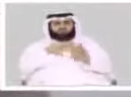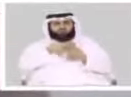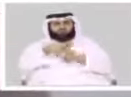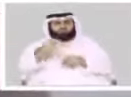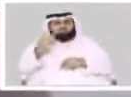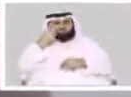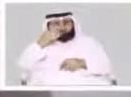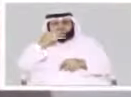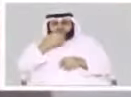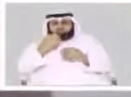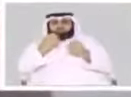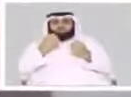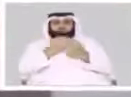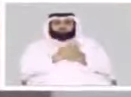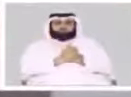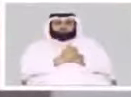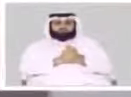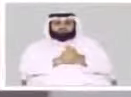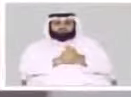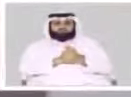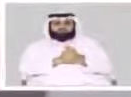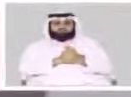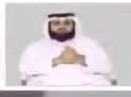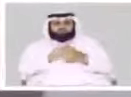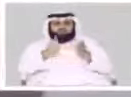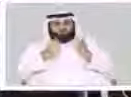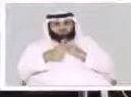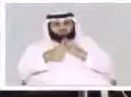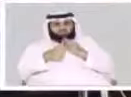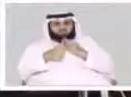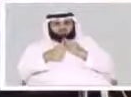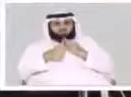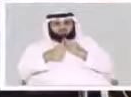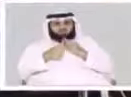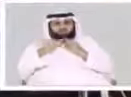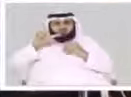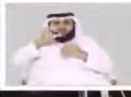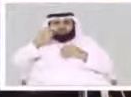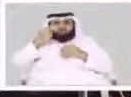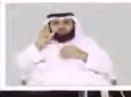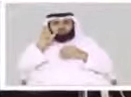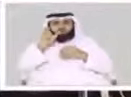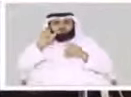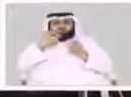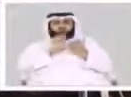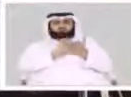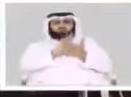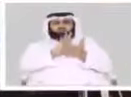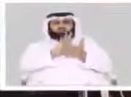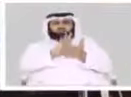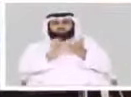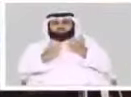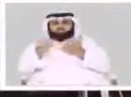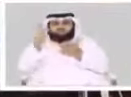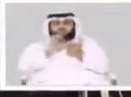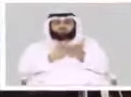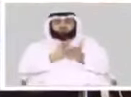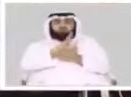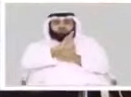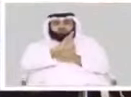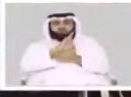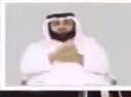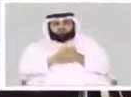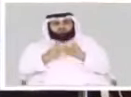بليغتان جدا. صدقت. الأمر الأول اللعنة، الطرد من رحمة الله، والأمر